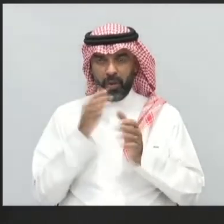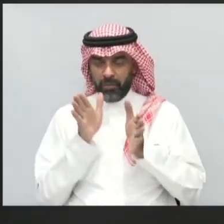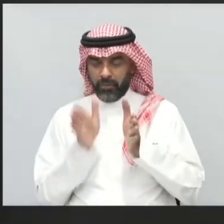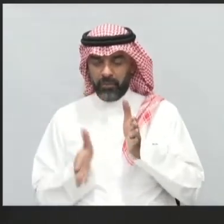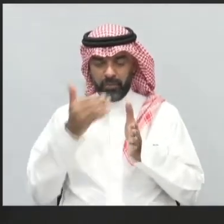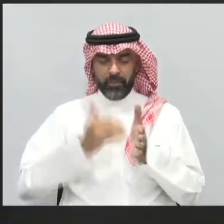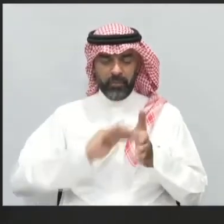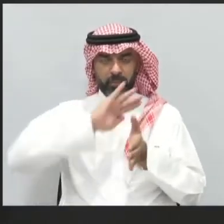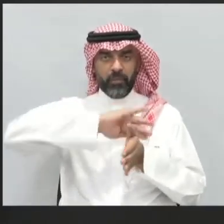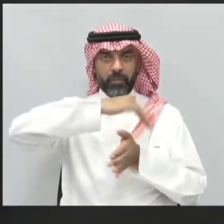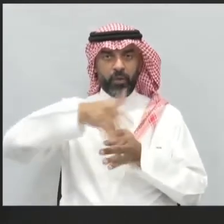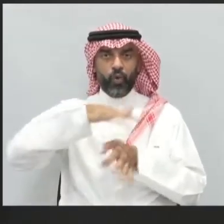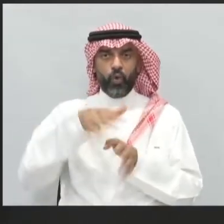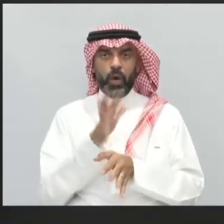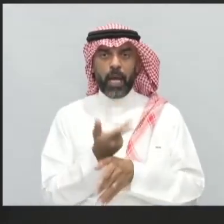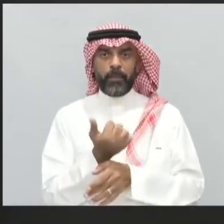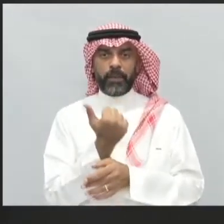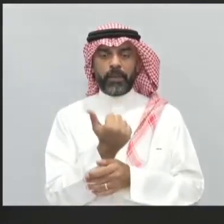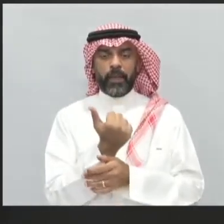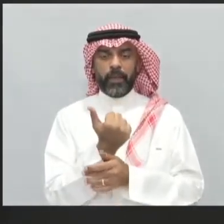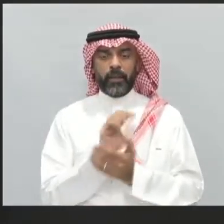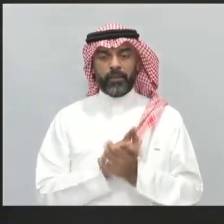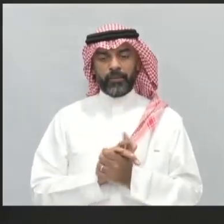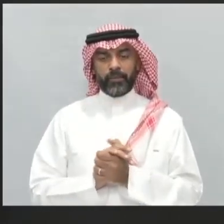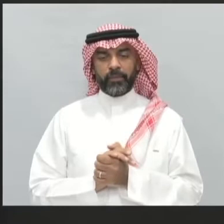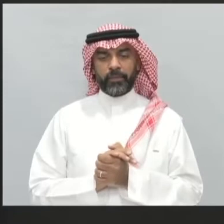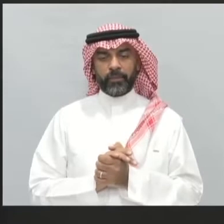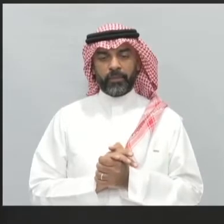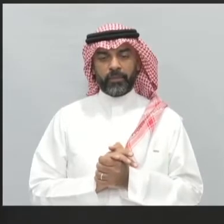المكعب اذا كانت الاوجه السته متشابهه